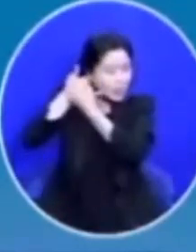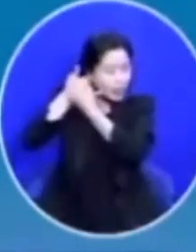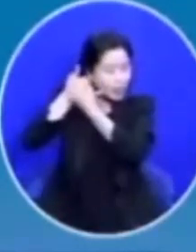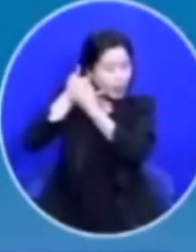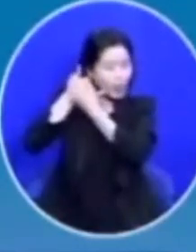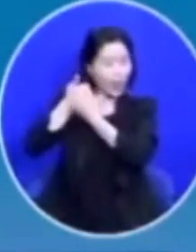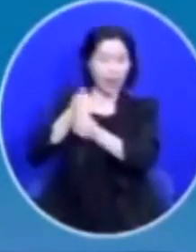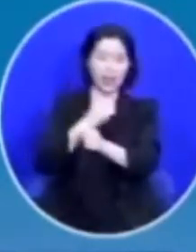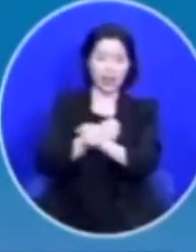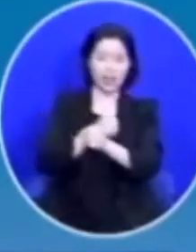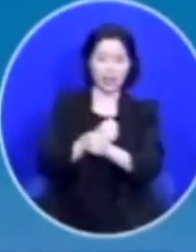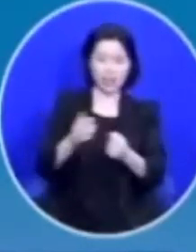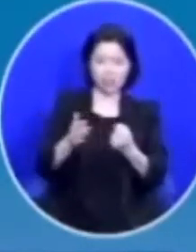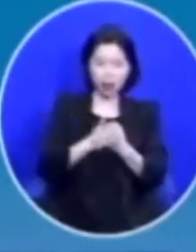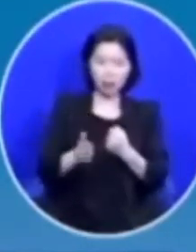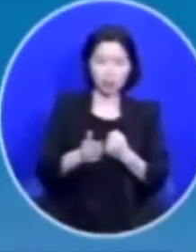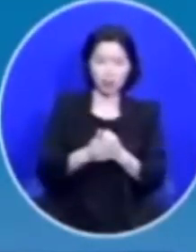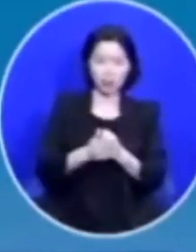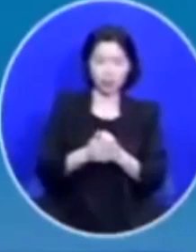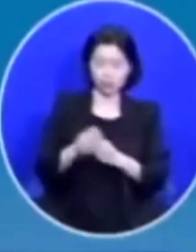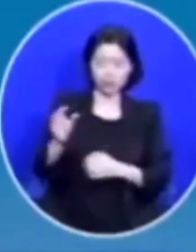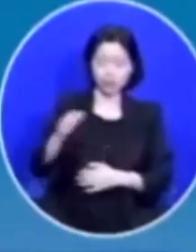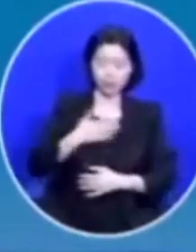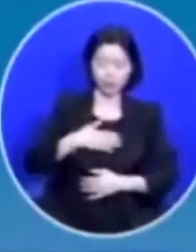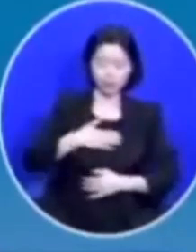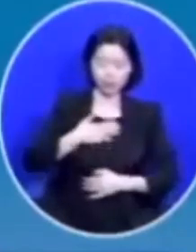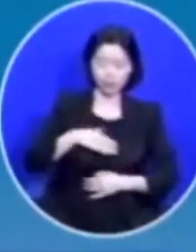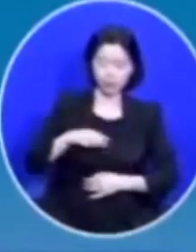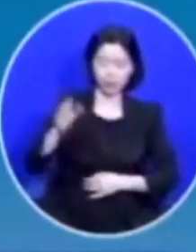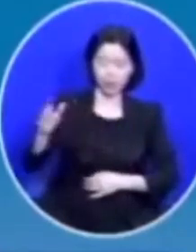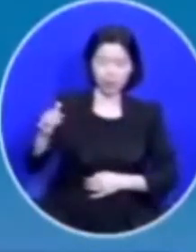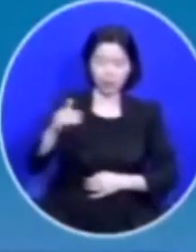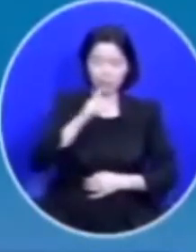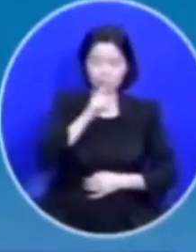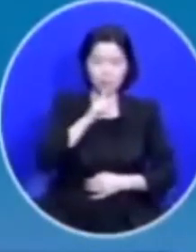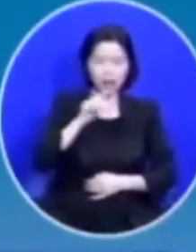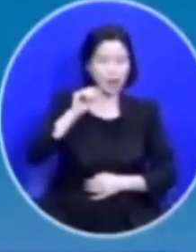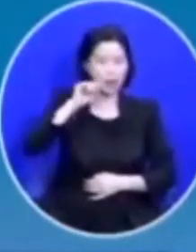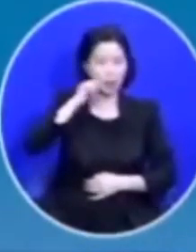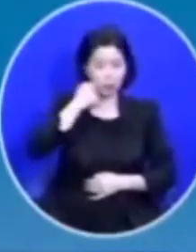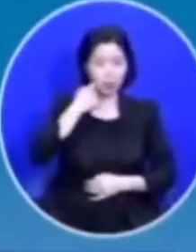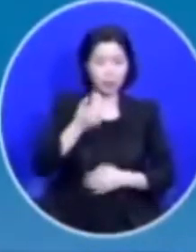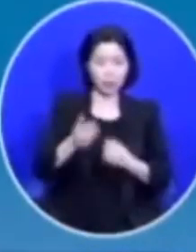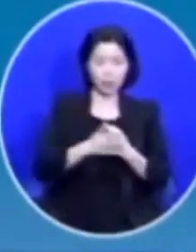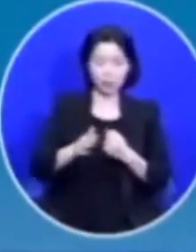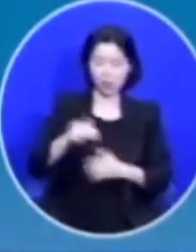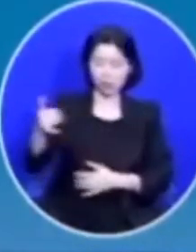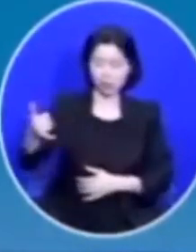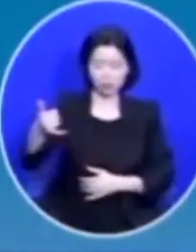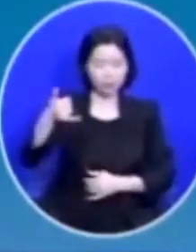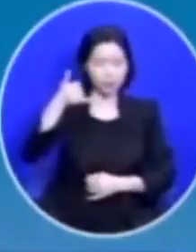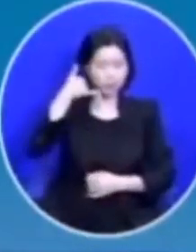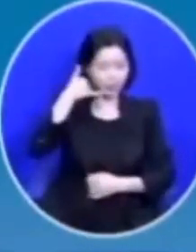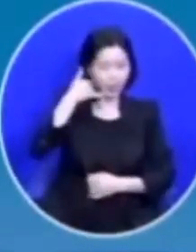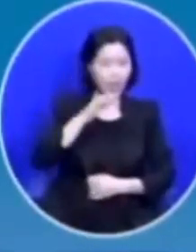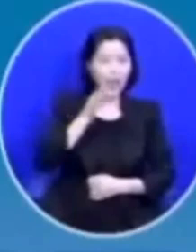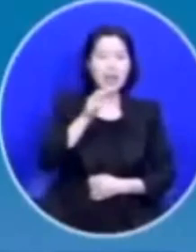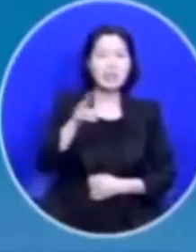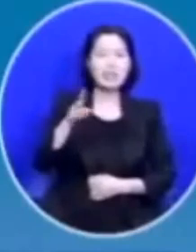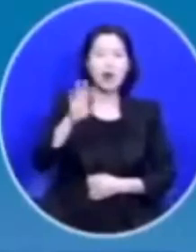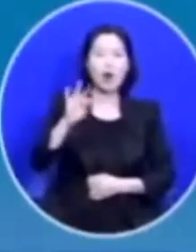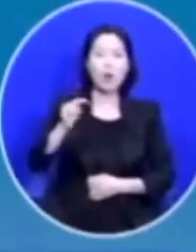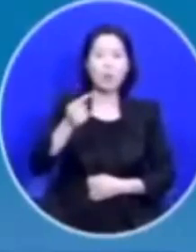주기 까지 하니까 그러니까 전화를 말을 안 할 수가 없었죠 여보